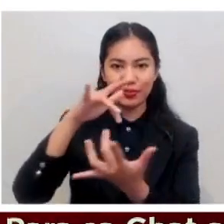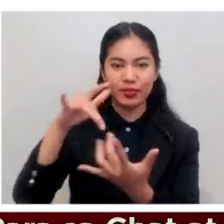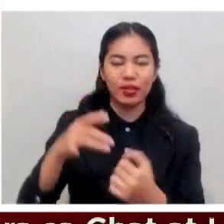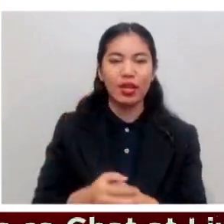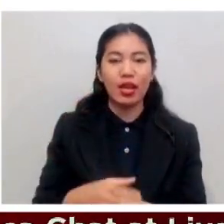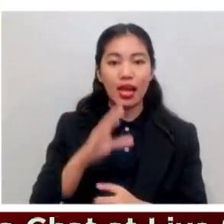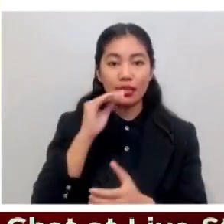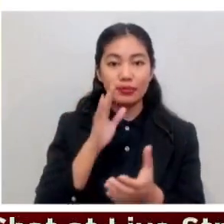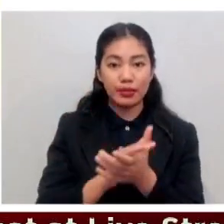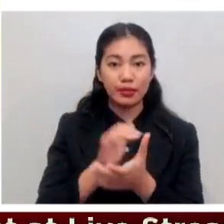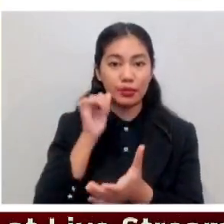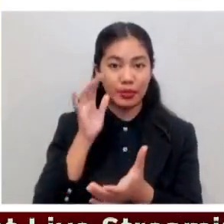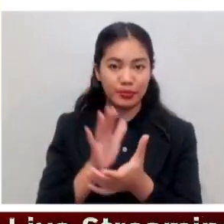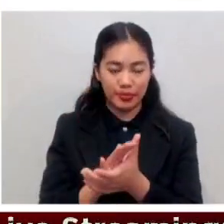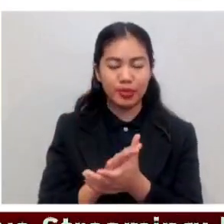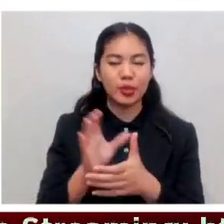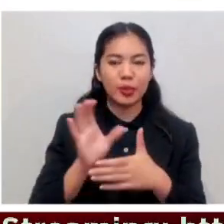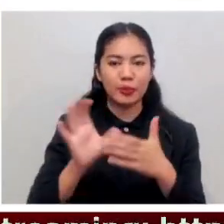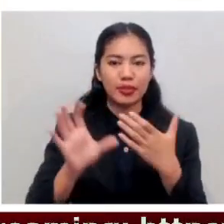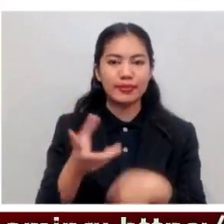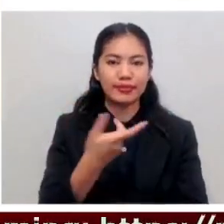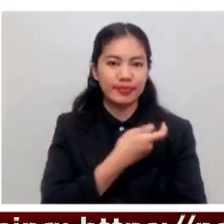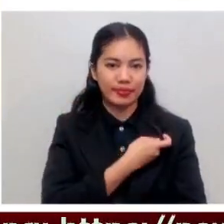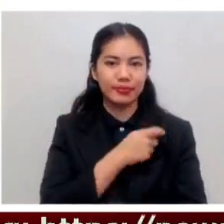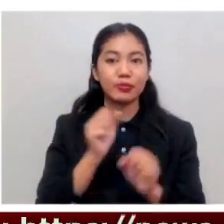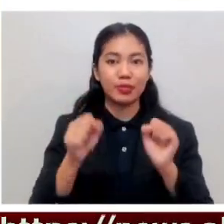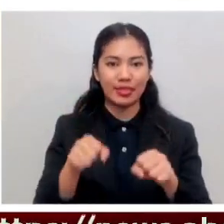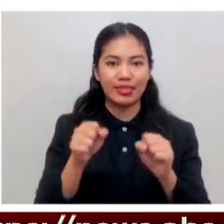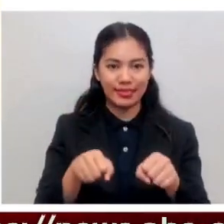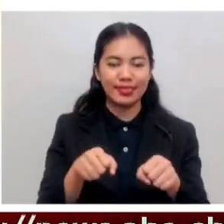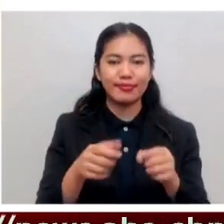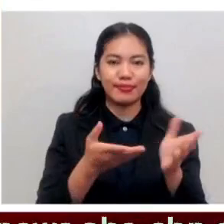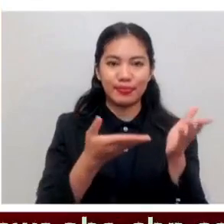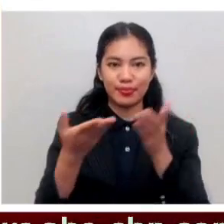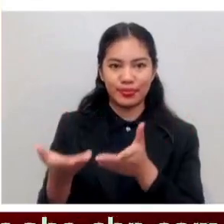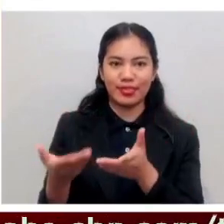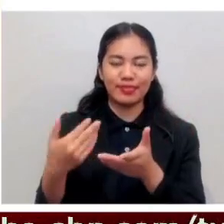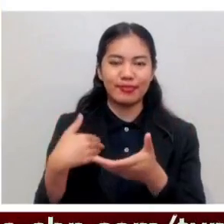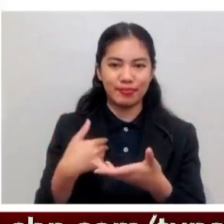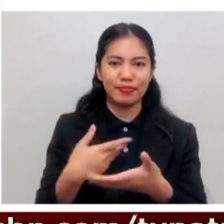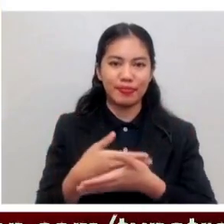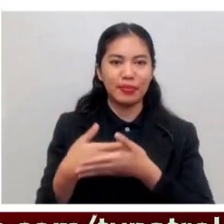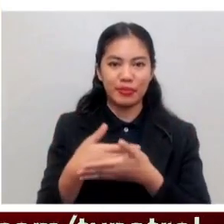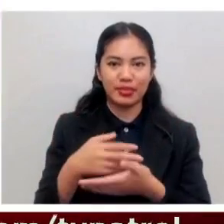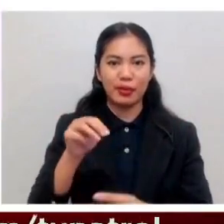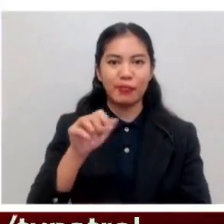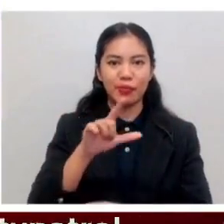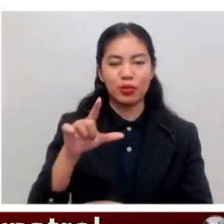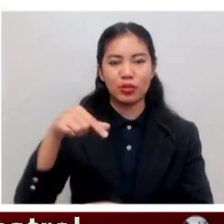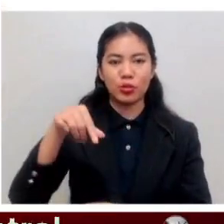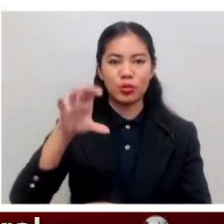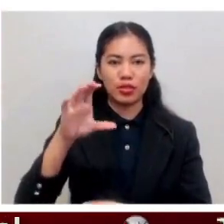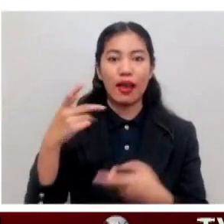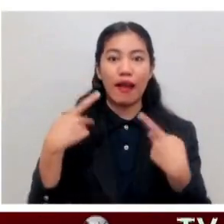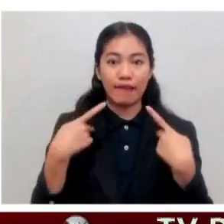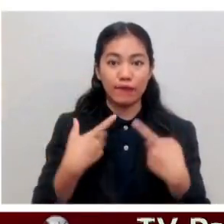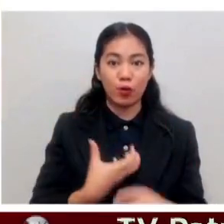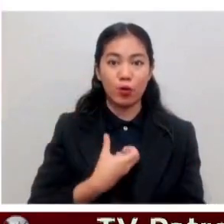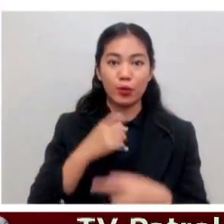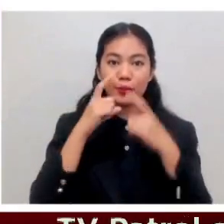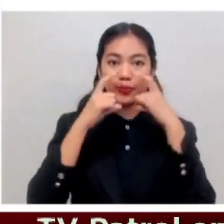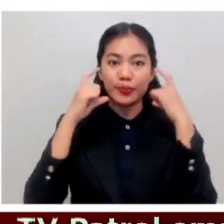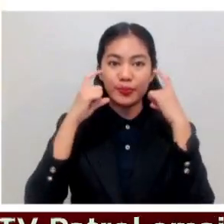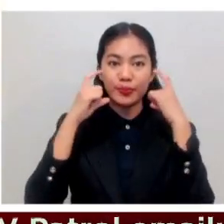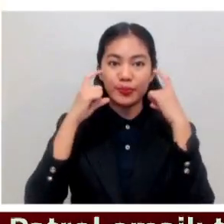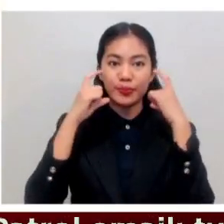misis, kaya pwede na nilang isama ang kanilang chikiting sa isang mall sa Quezon City. May sariling face shield at face mask na pambata